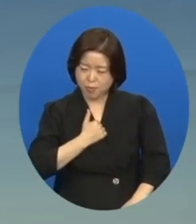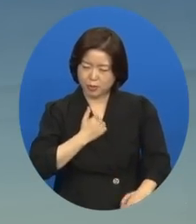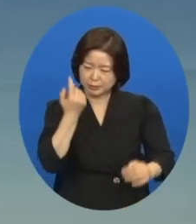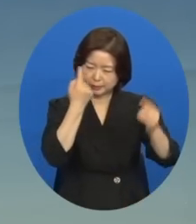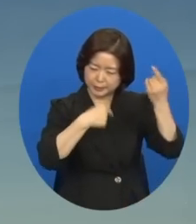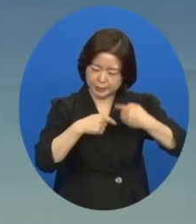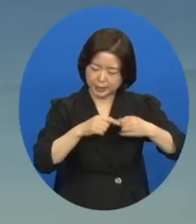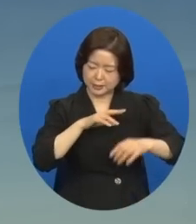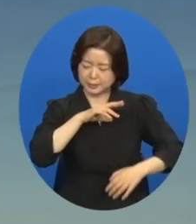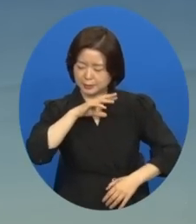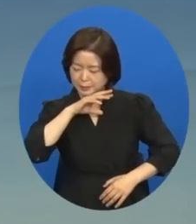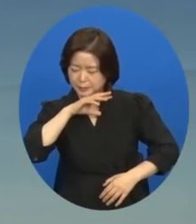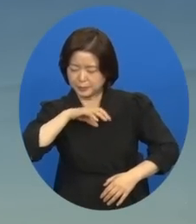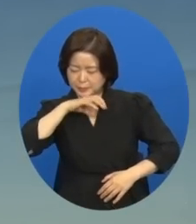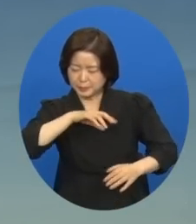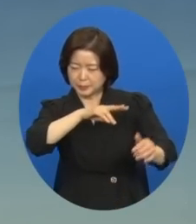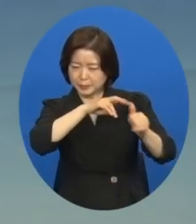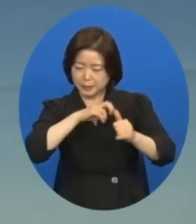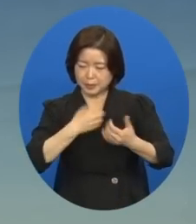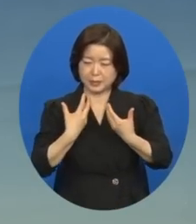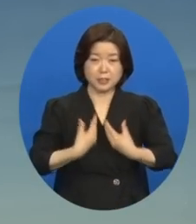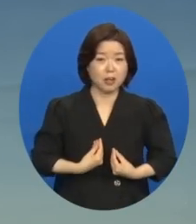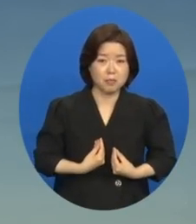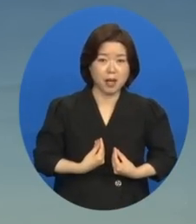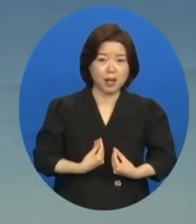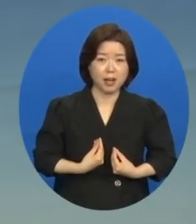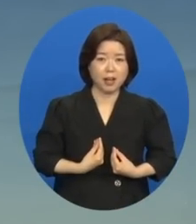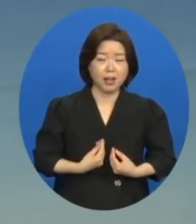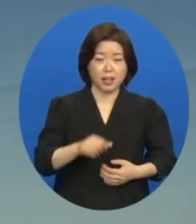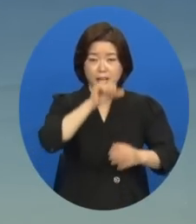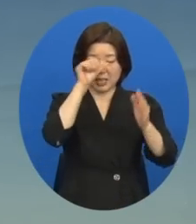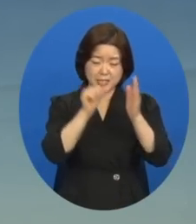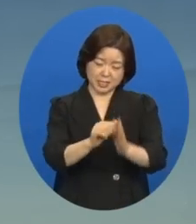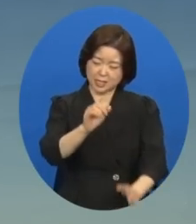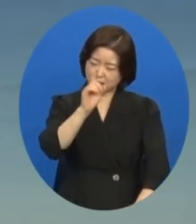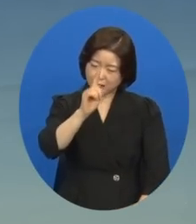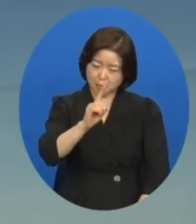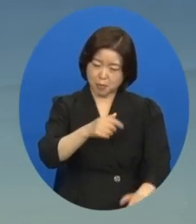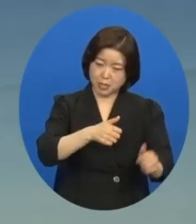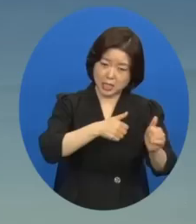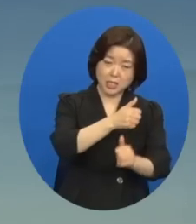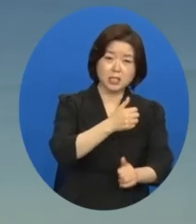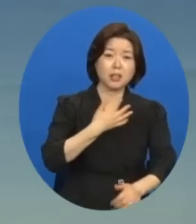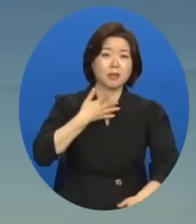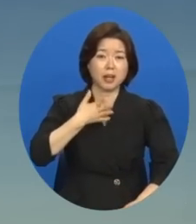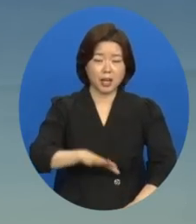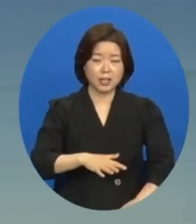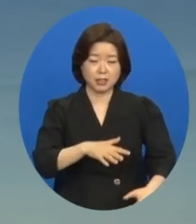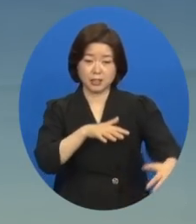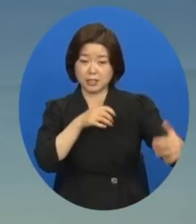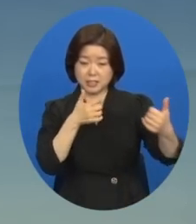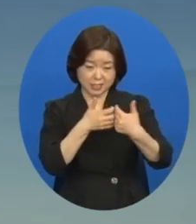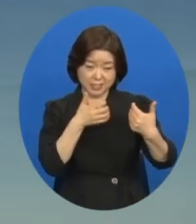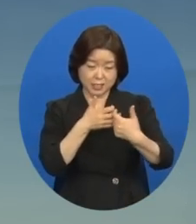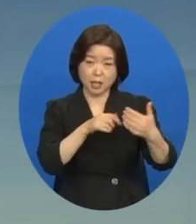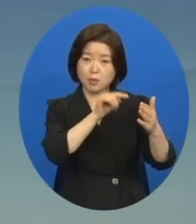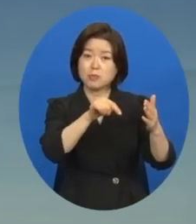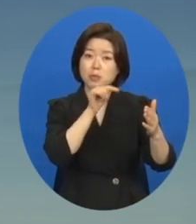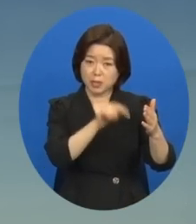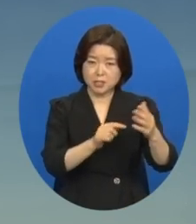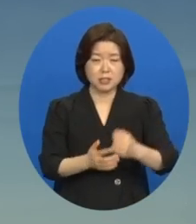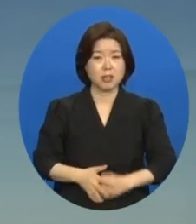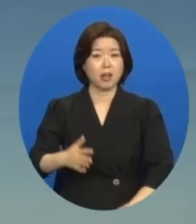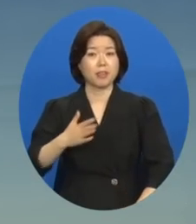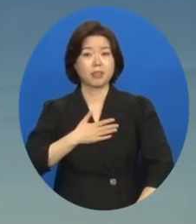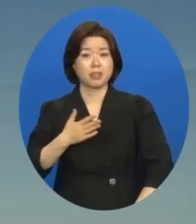상처들, 원망들, 절망들, 인생에 단 한 번도 이겨보지 못한 싸움과 시름들 가운데서